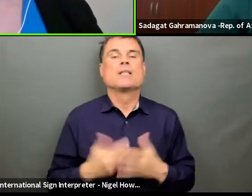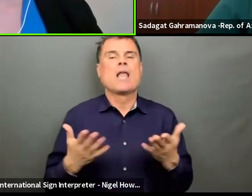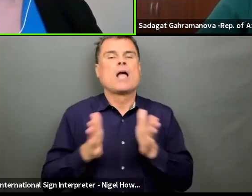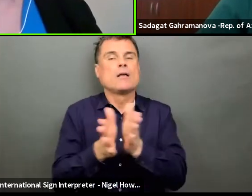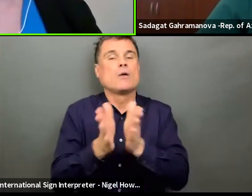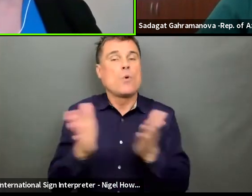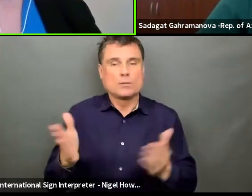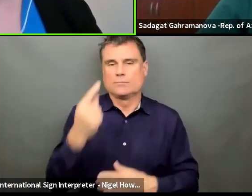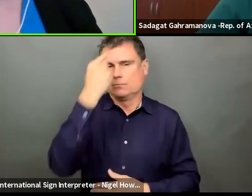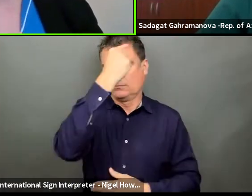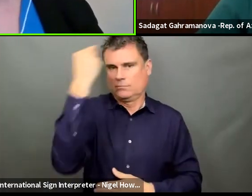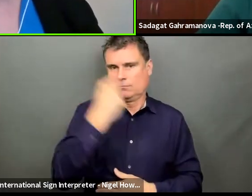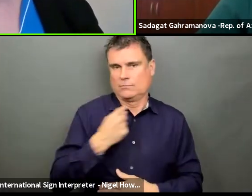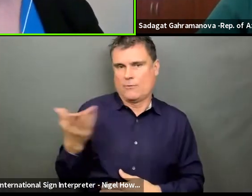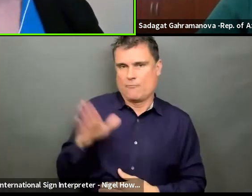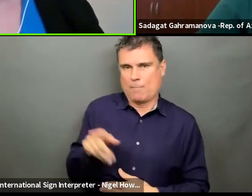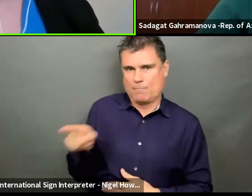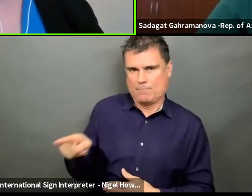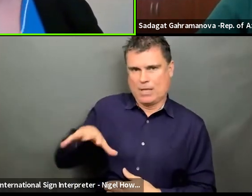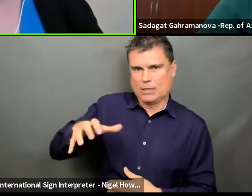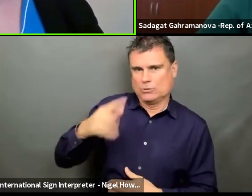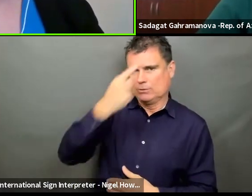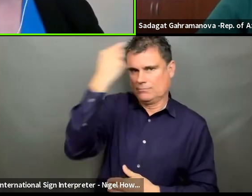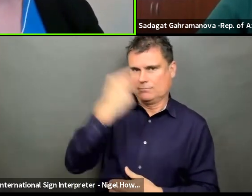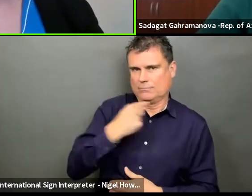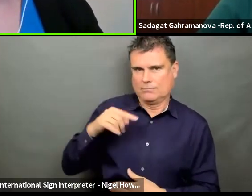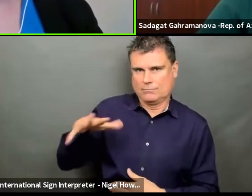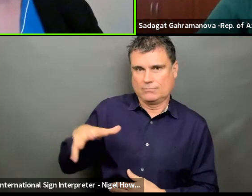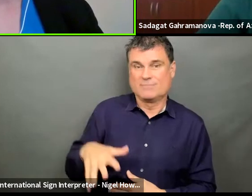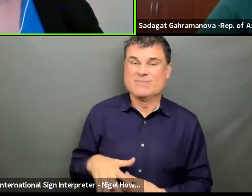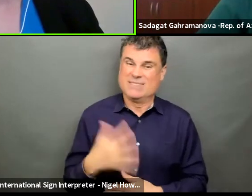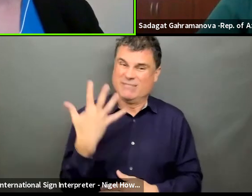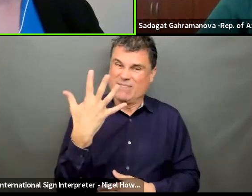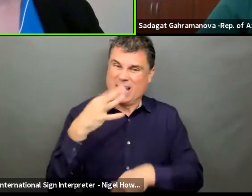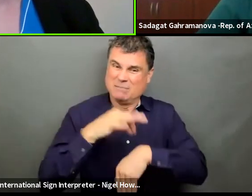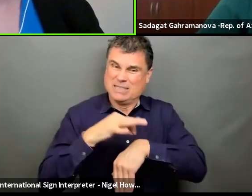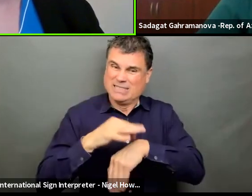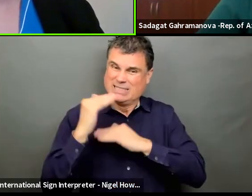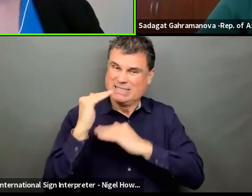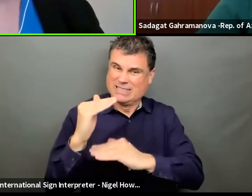and in 5 minutes. Floor is yours.